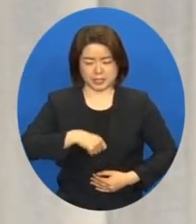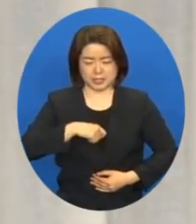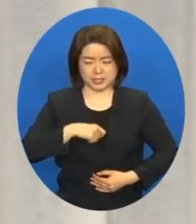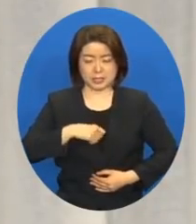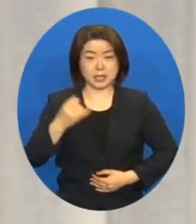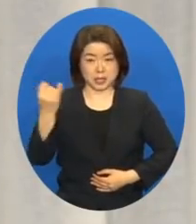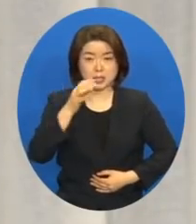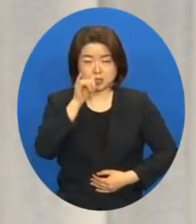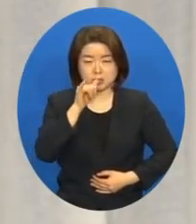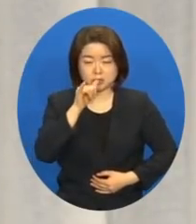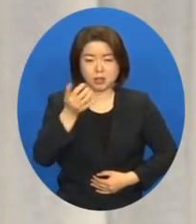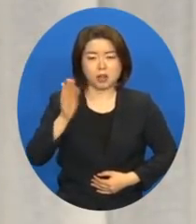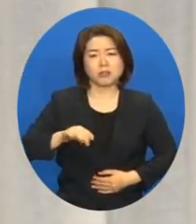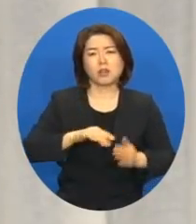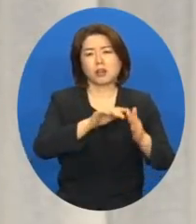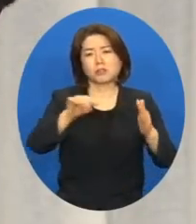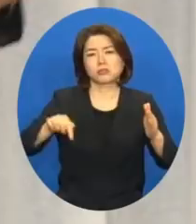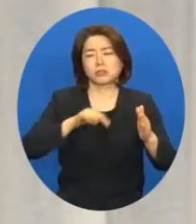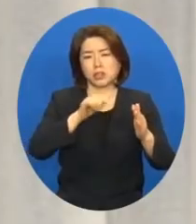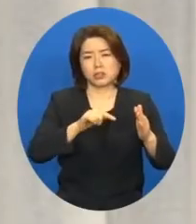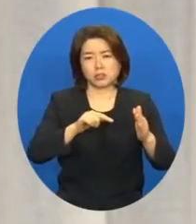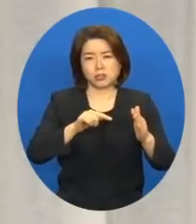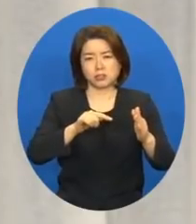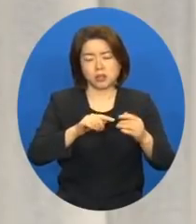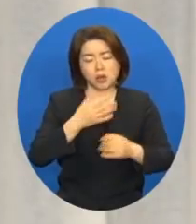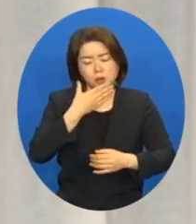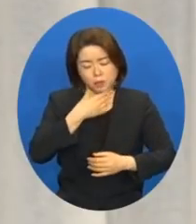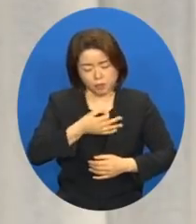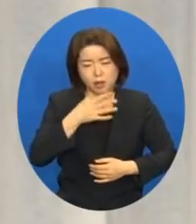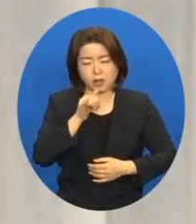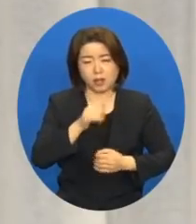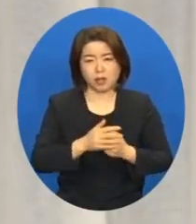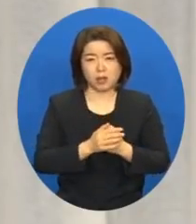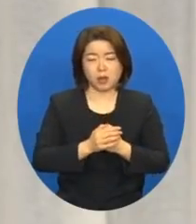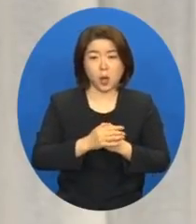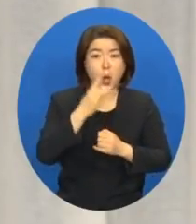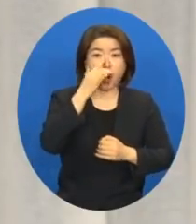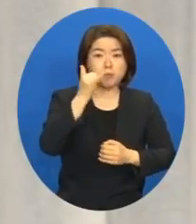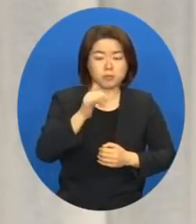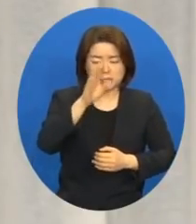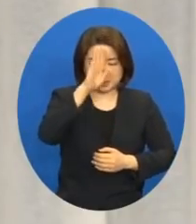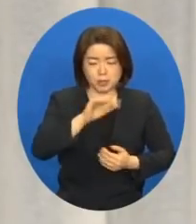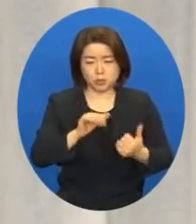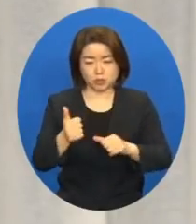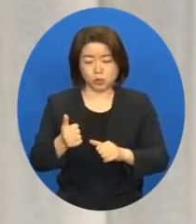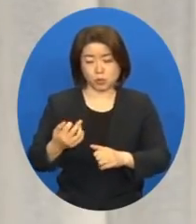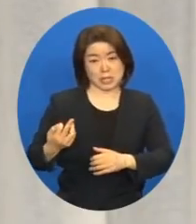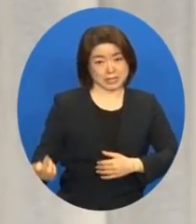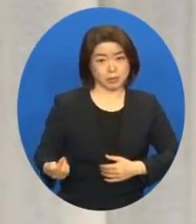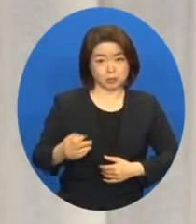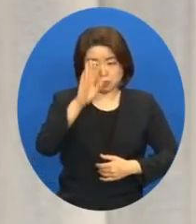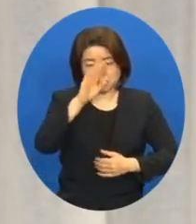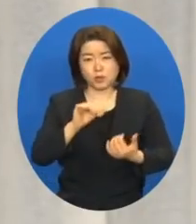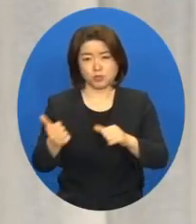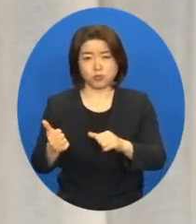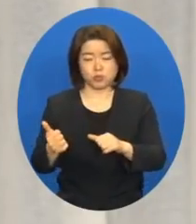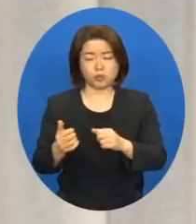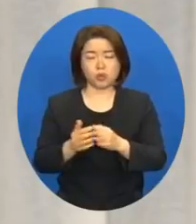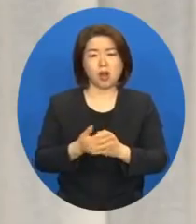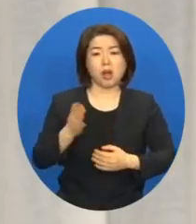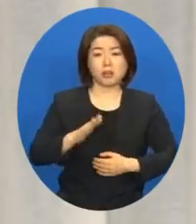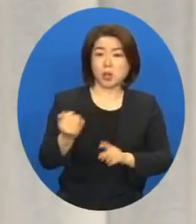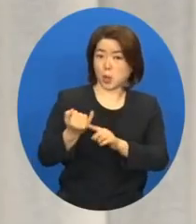불행했어요. 부모님이 병으로 돌아가셨어요. 남동생도 병으로 죽었어요. 베이커도 병에